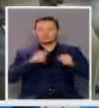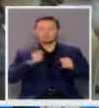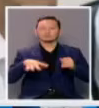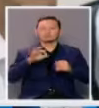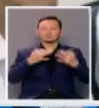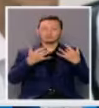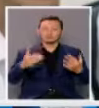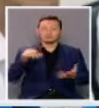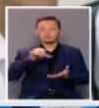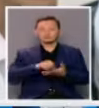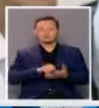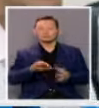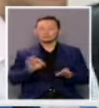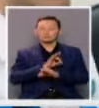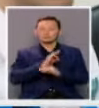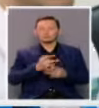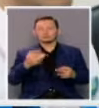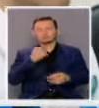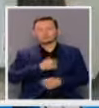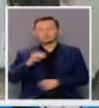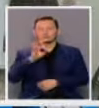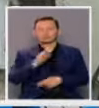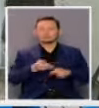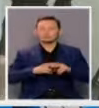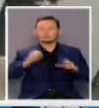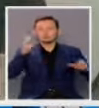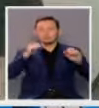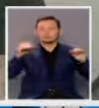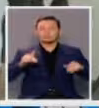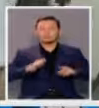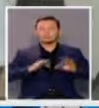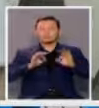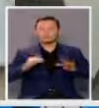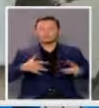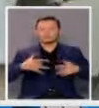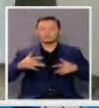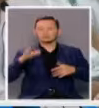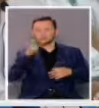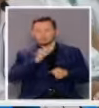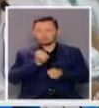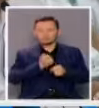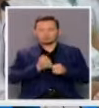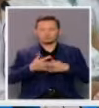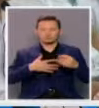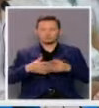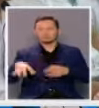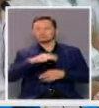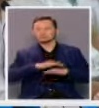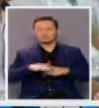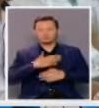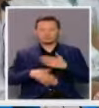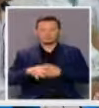тебя звучали душевные песни военных лет студента колледжа показали весь спектр своих творческих навыков чем обрадовали